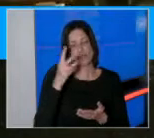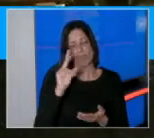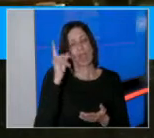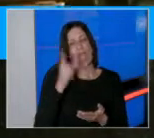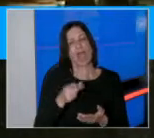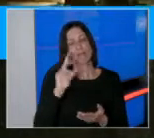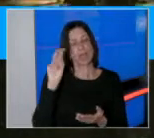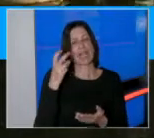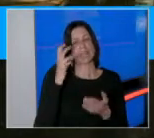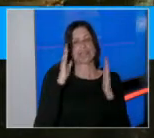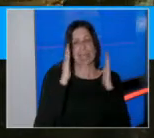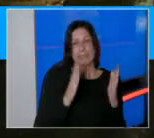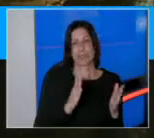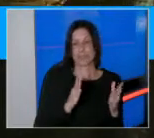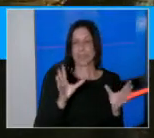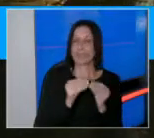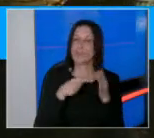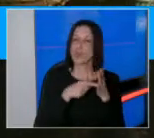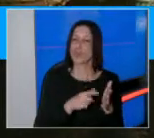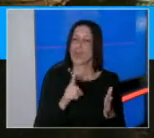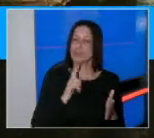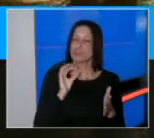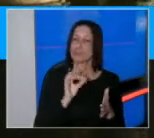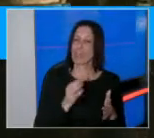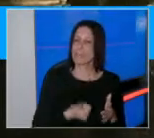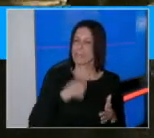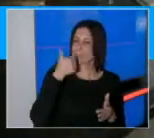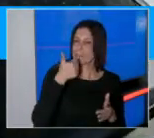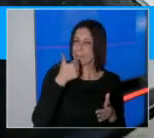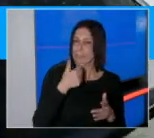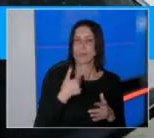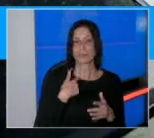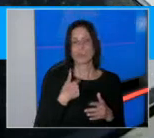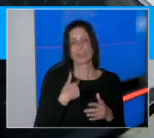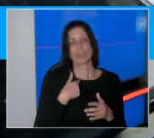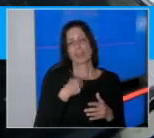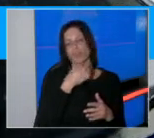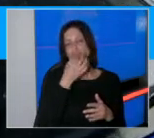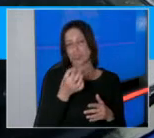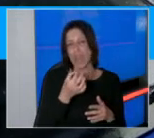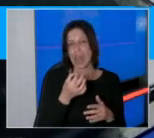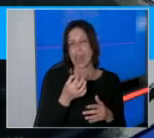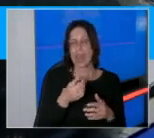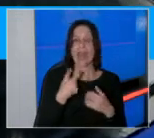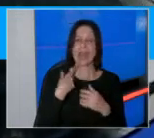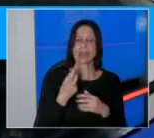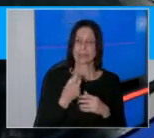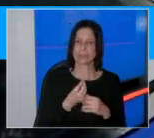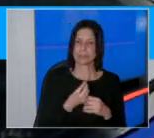לגייס את האמון שלו על ידי דוגמה אישית של מנהיגים. אז בוא אני, ברשותך, בוא אני אשאל רגע על